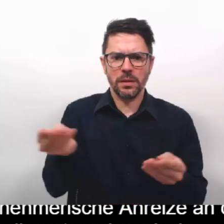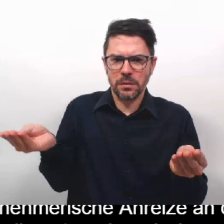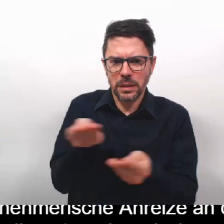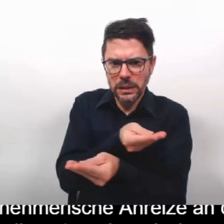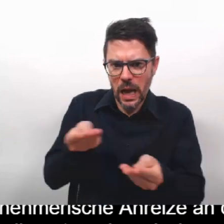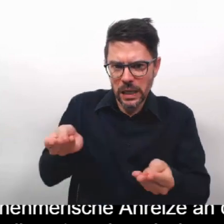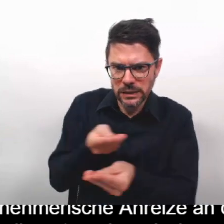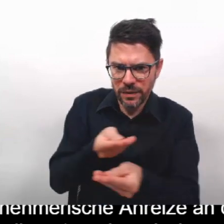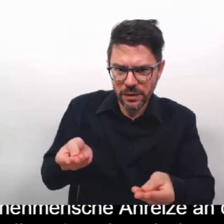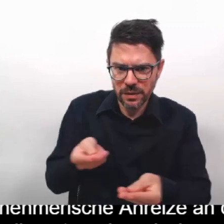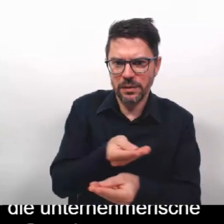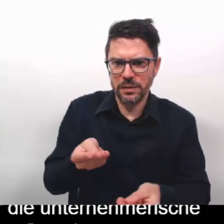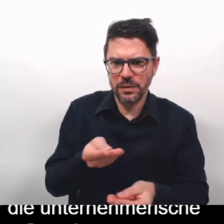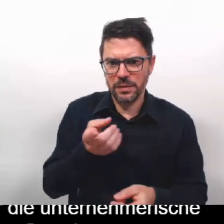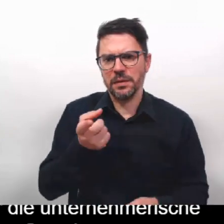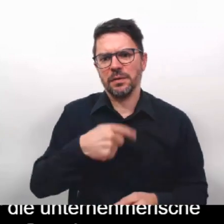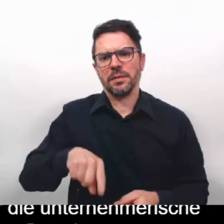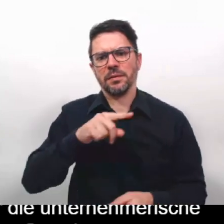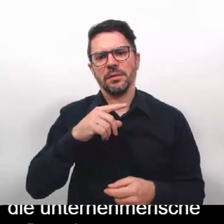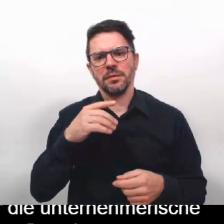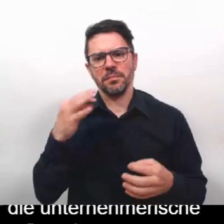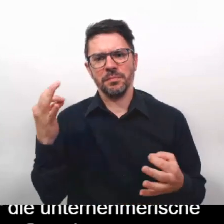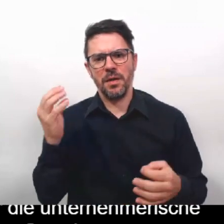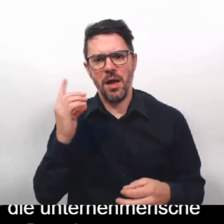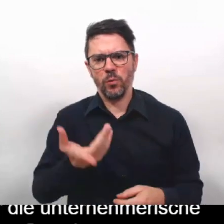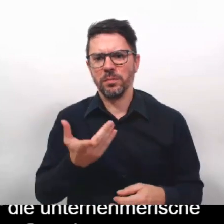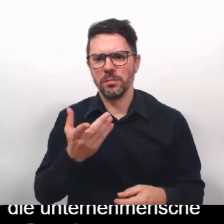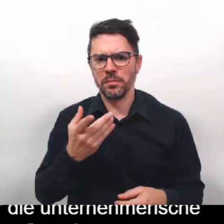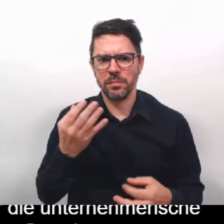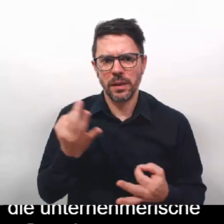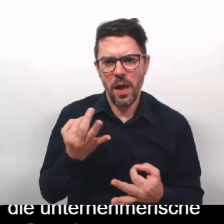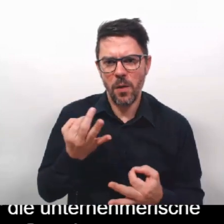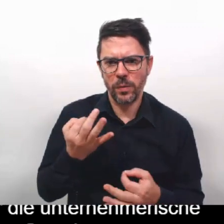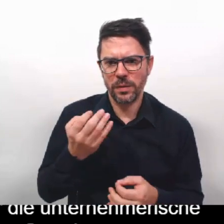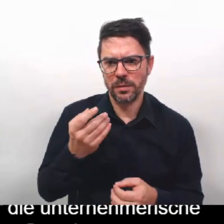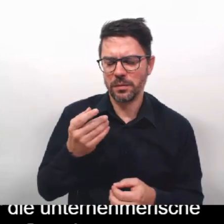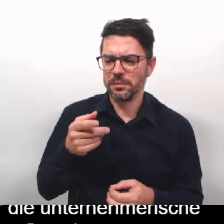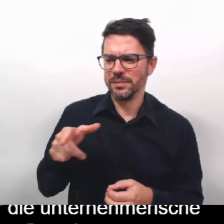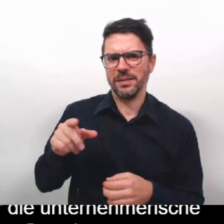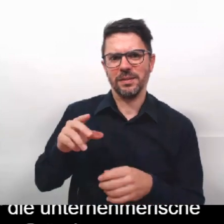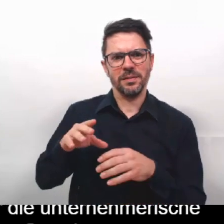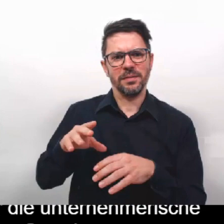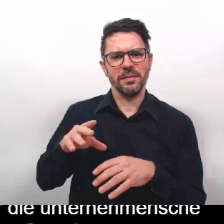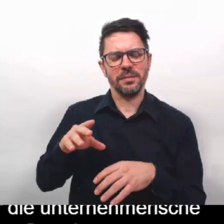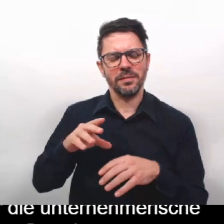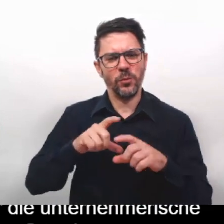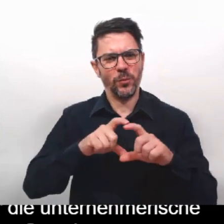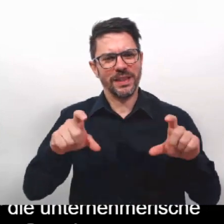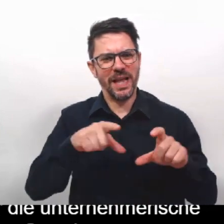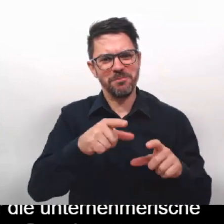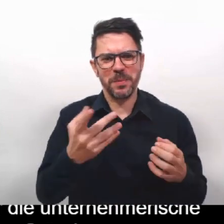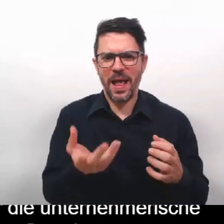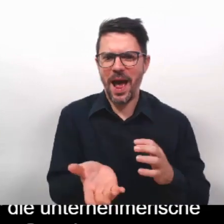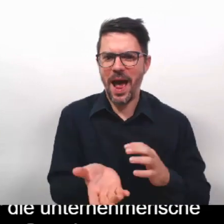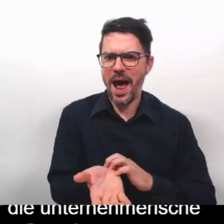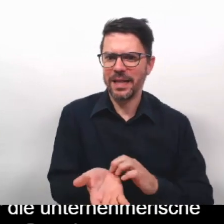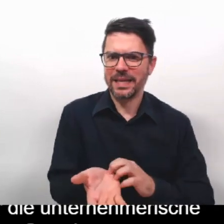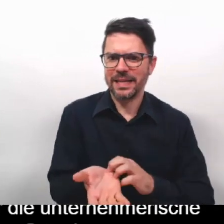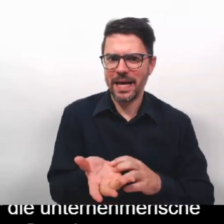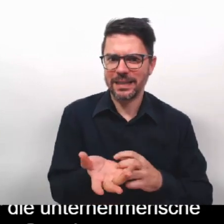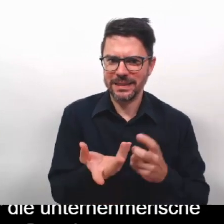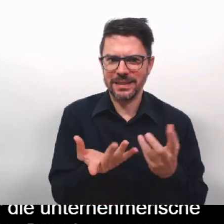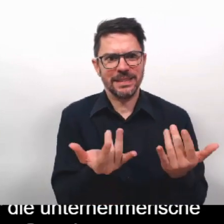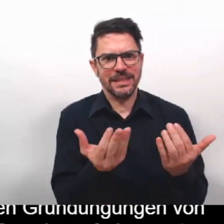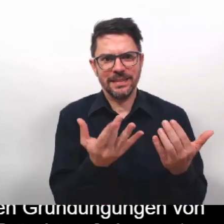neben ihrer Lehr- und Forschungstätigkeiten auch unternehmerische Tätigkeiten leichter als bisher ermöglichen. Diesen Austausch,